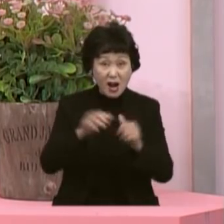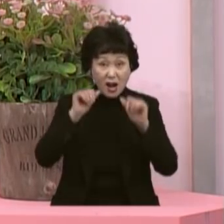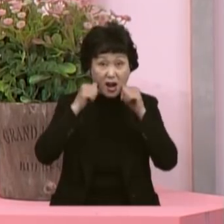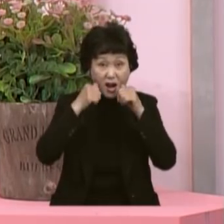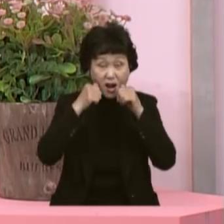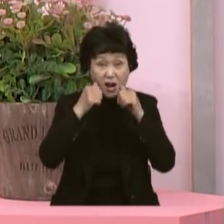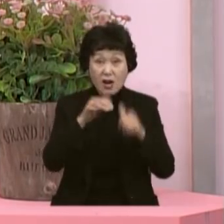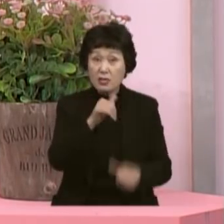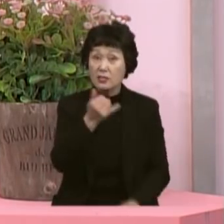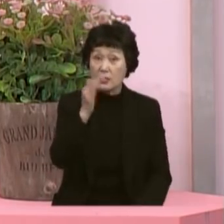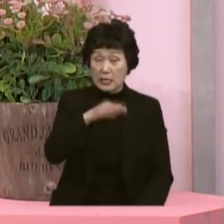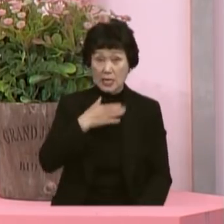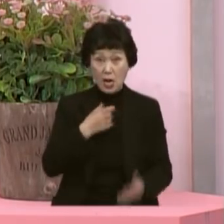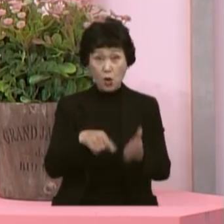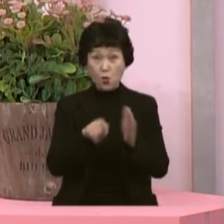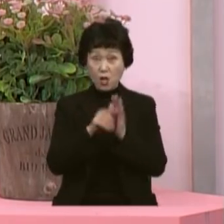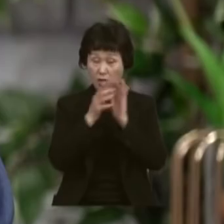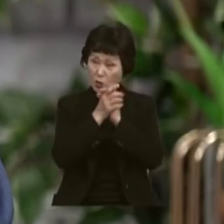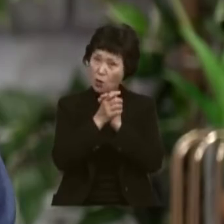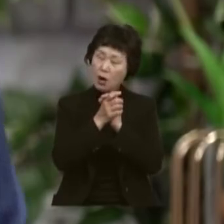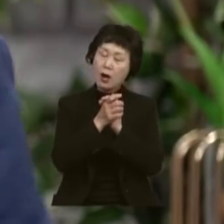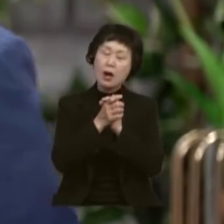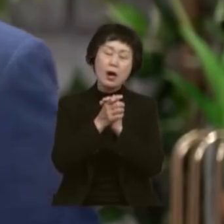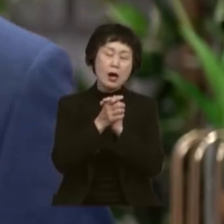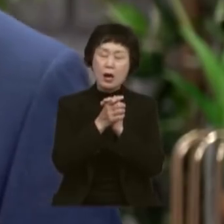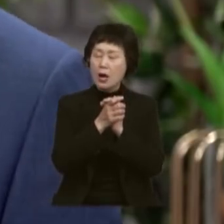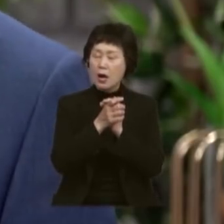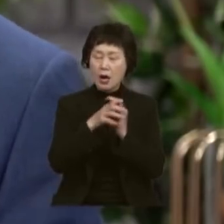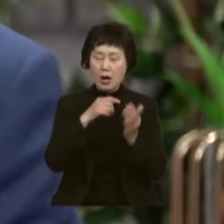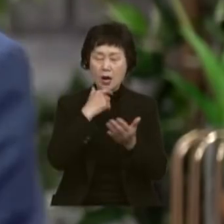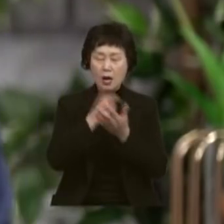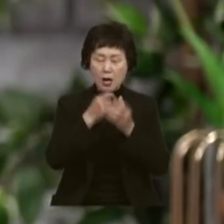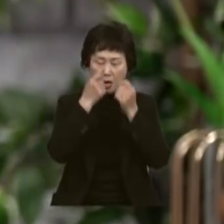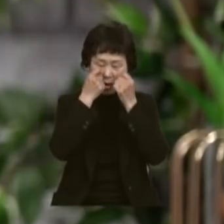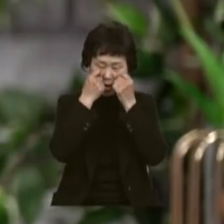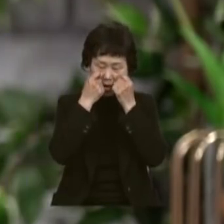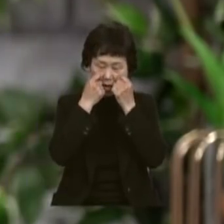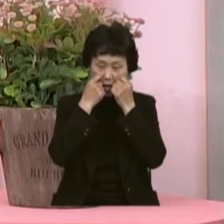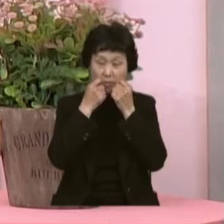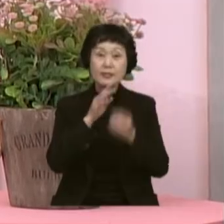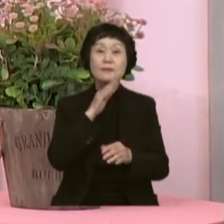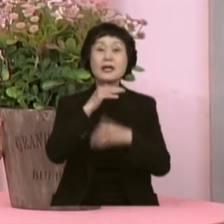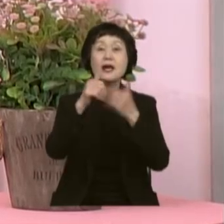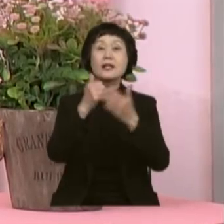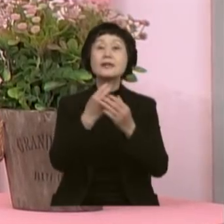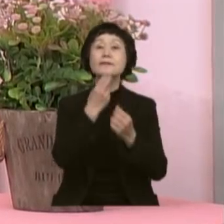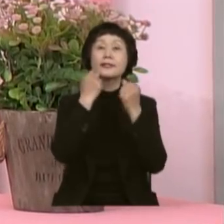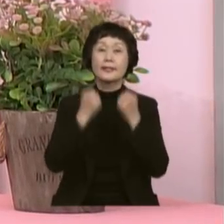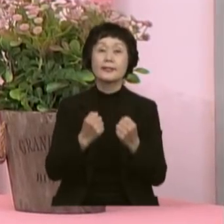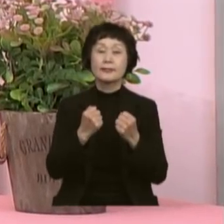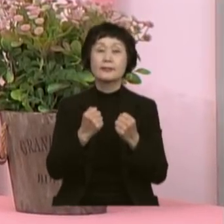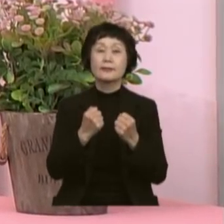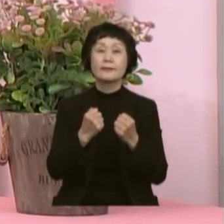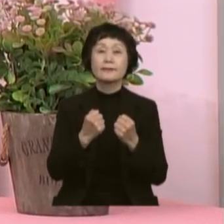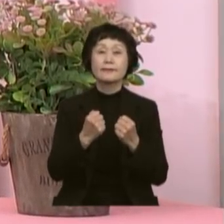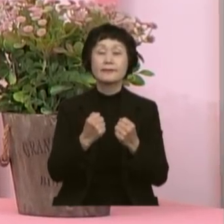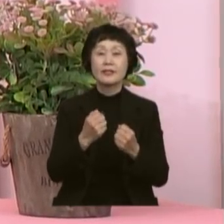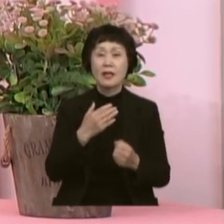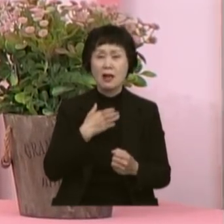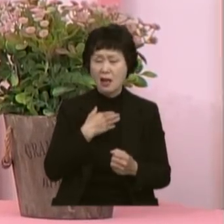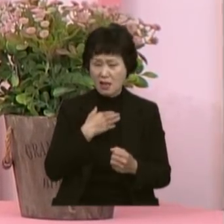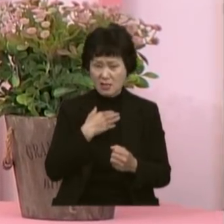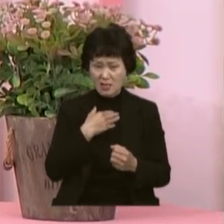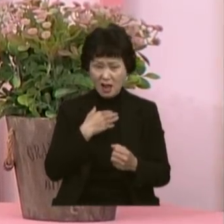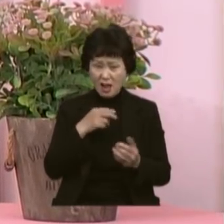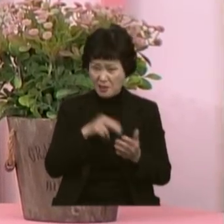이야 정말 정말 하나님은 사랑이시구나. 정말 너무 아우 난 정말